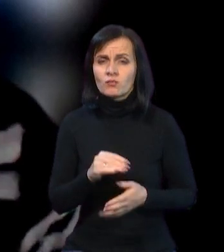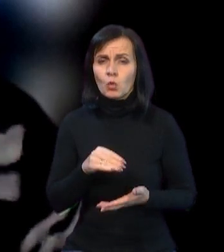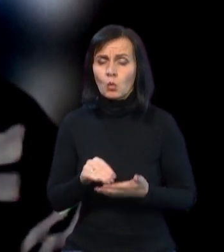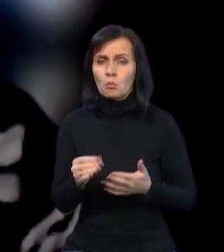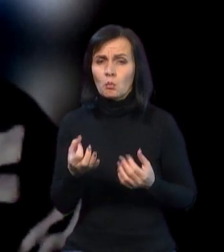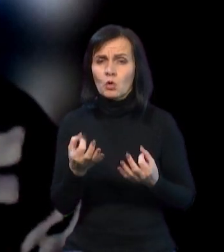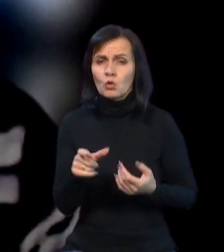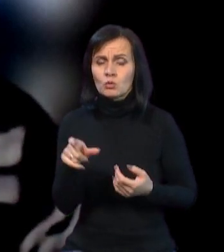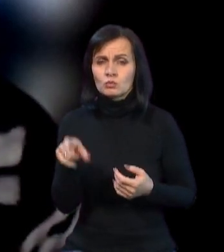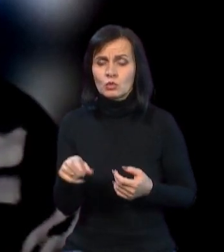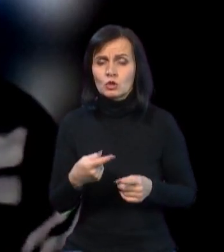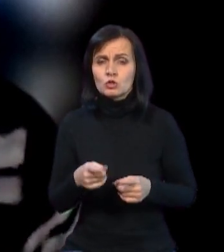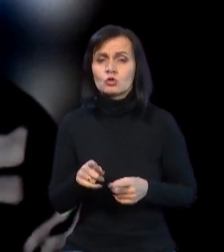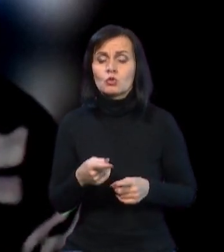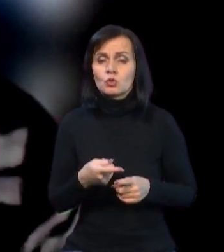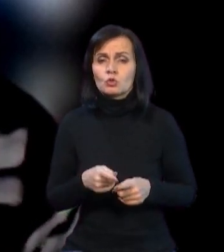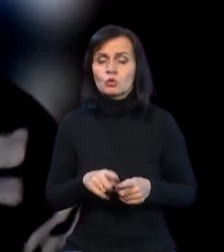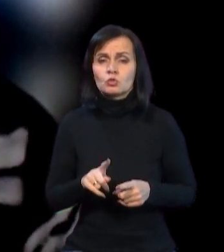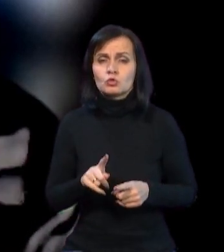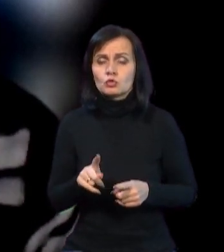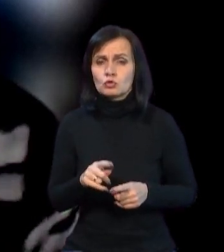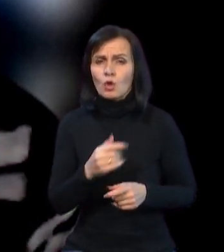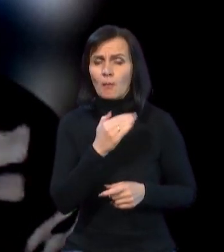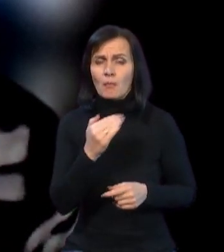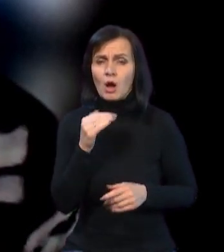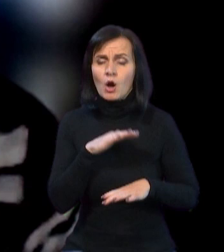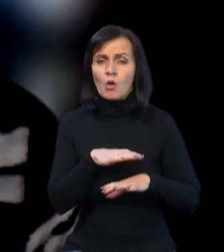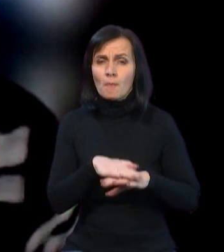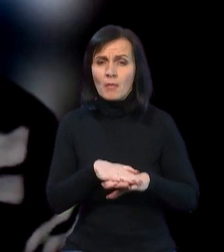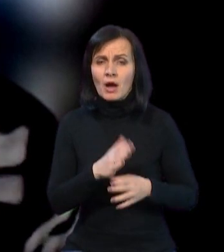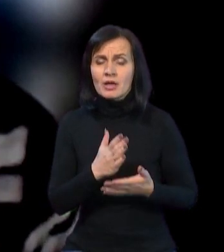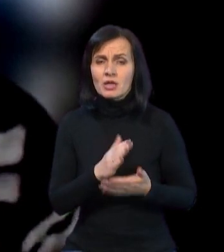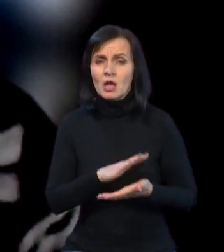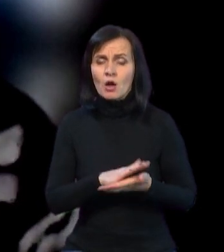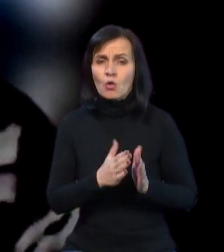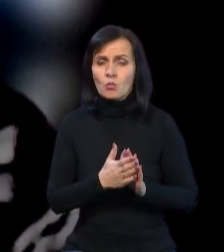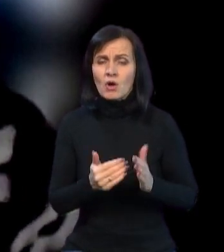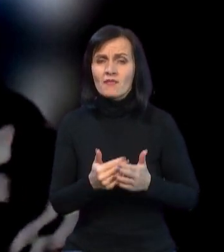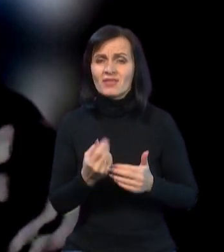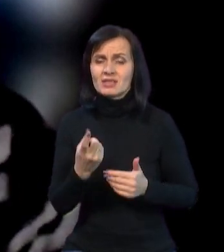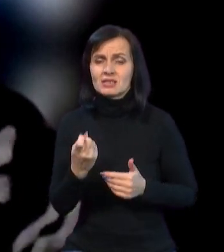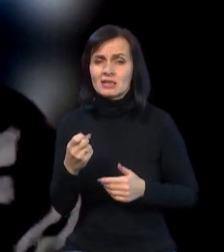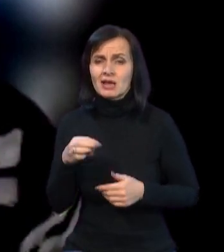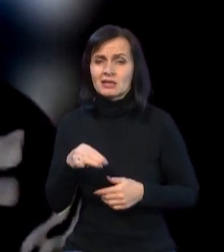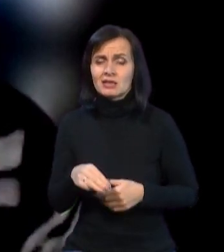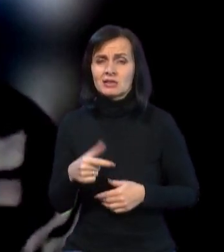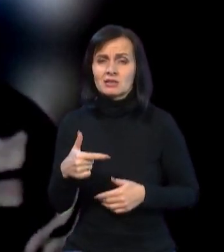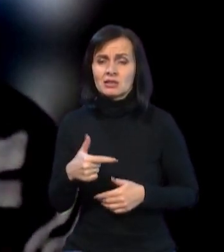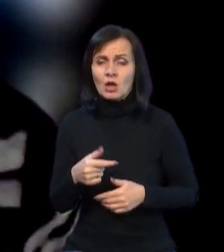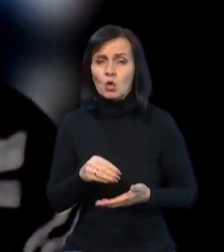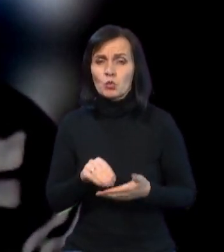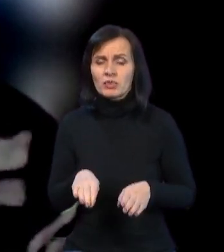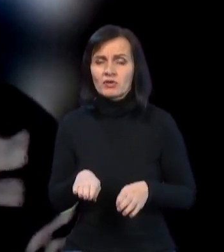простому громадянину. Чому? Тому що в багатьох банках, тобто є умова, це від 100 тисяч гривень купівля